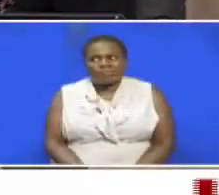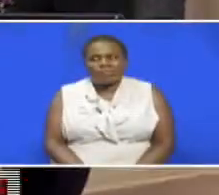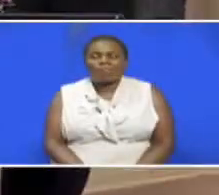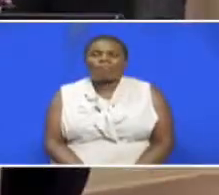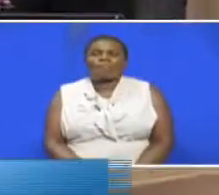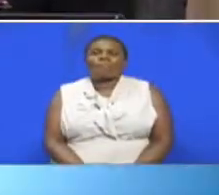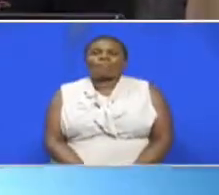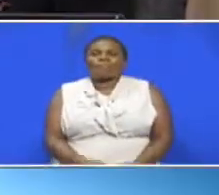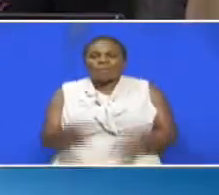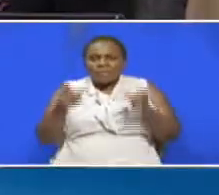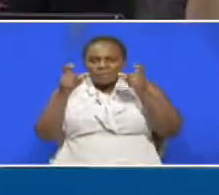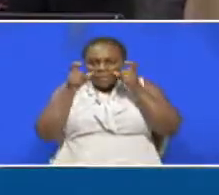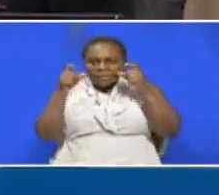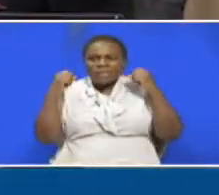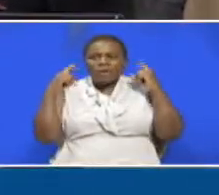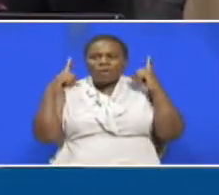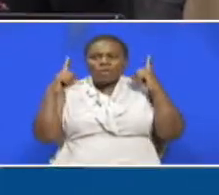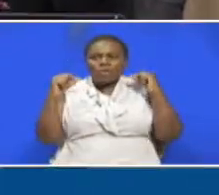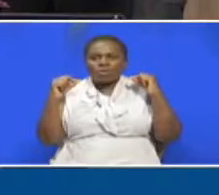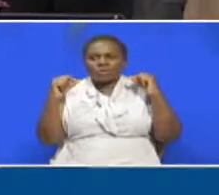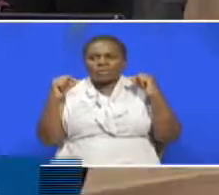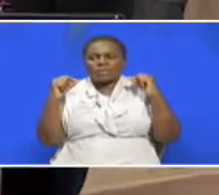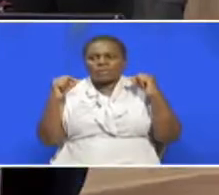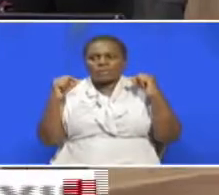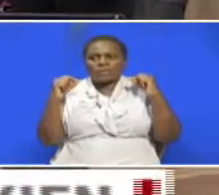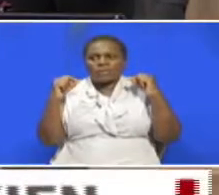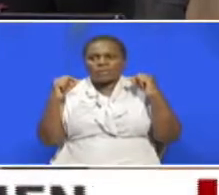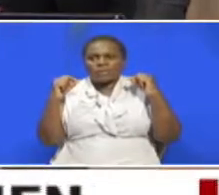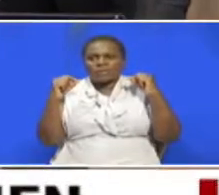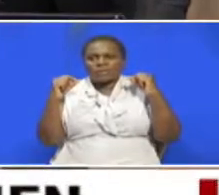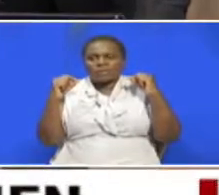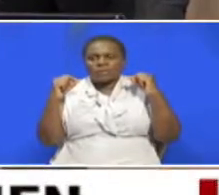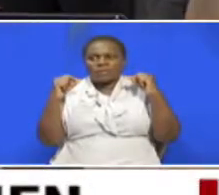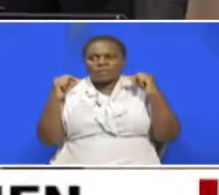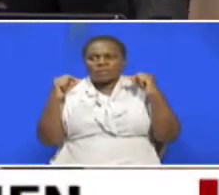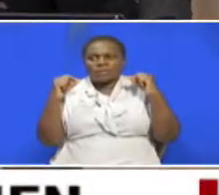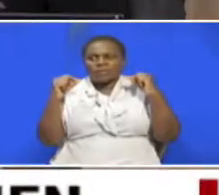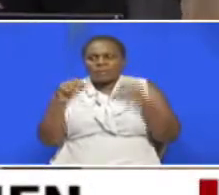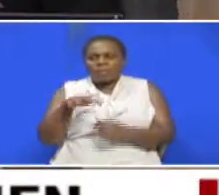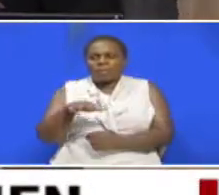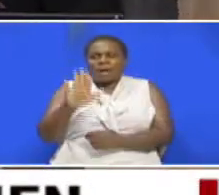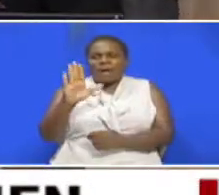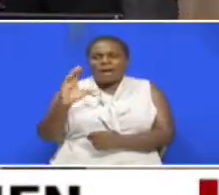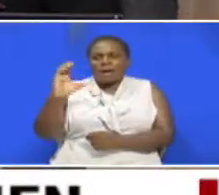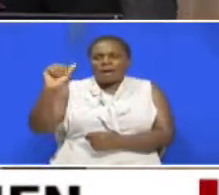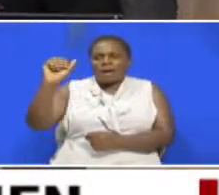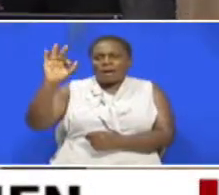Well, Tusker will host CS Staffen of Tunisia in their CAF Confederation Cup.